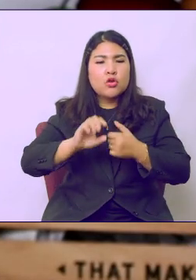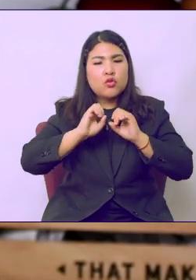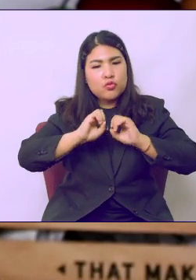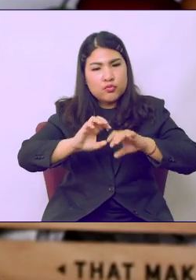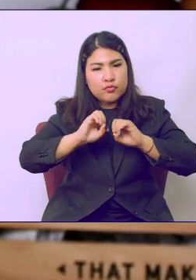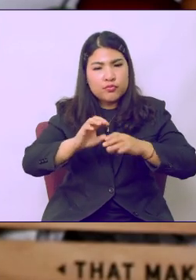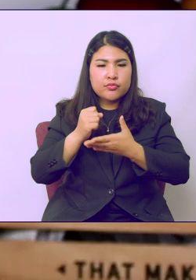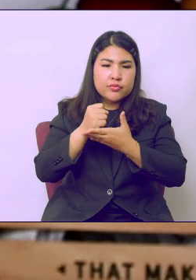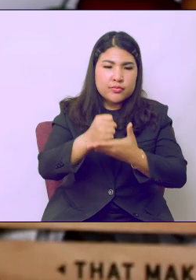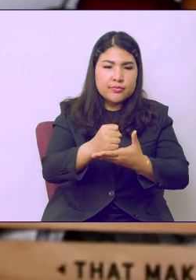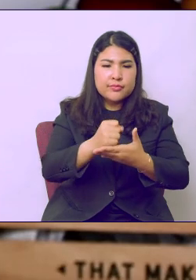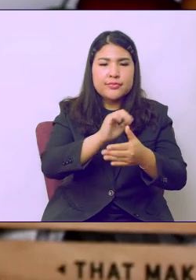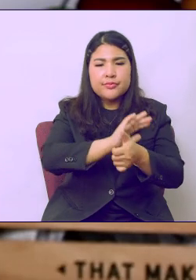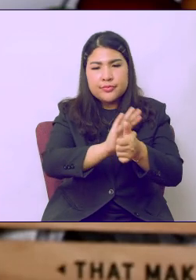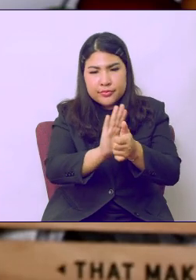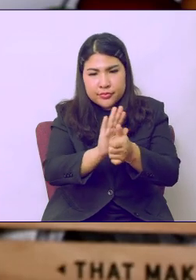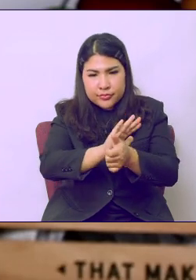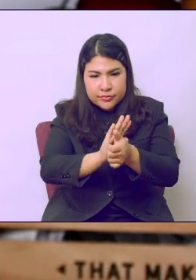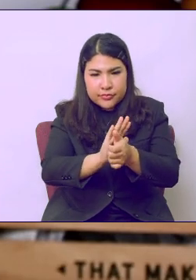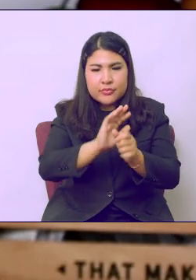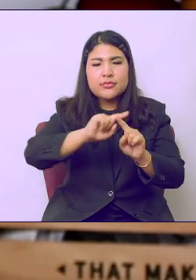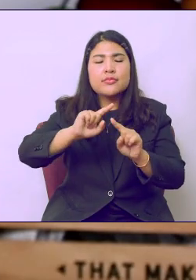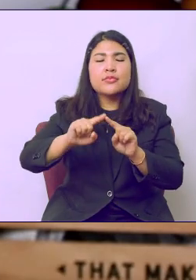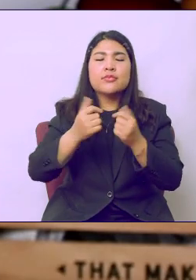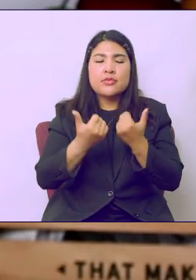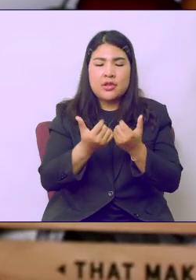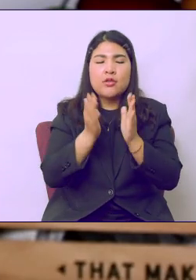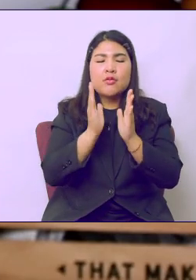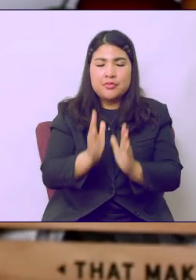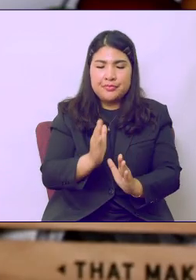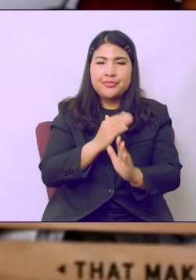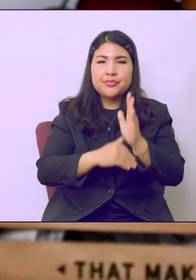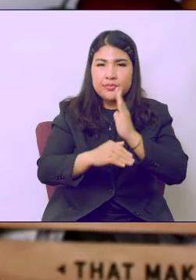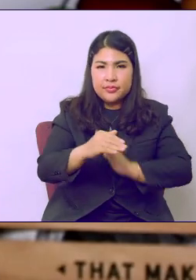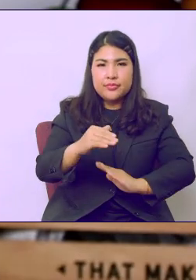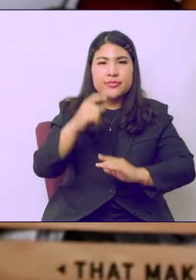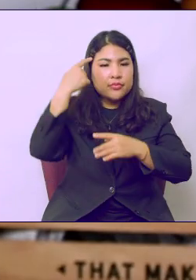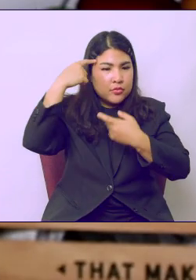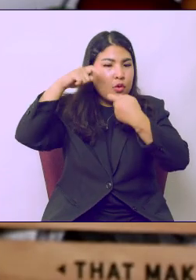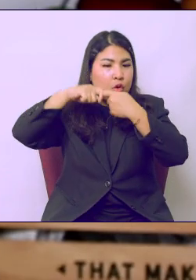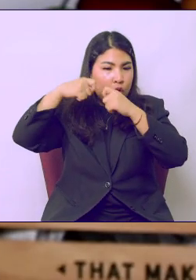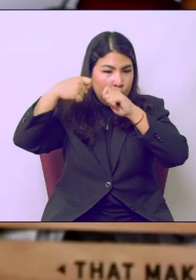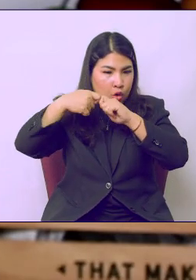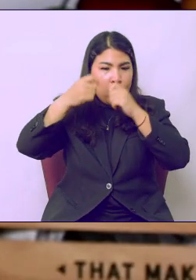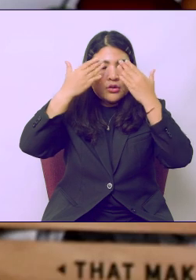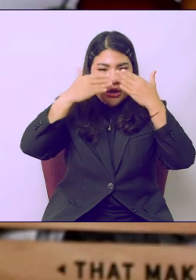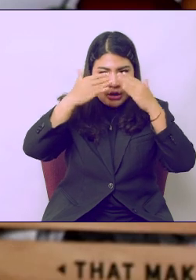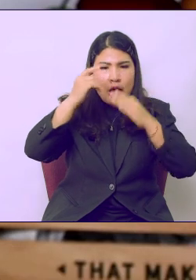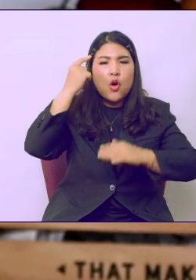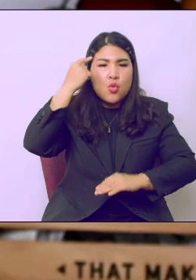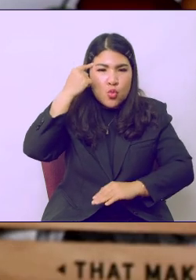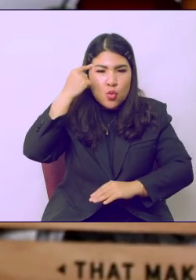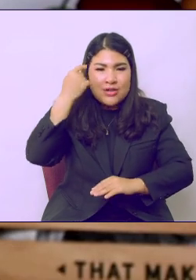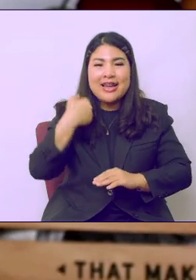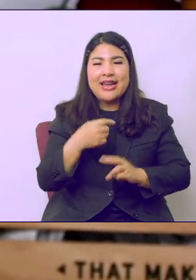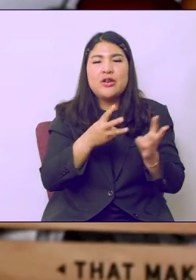เขาแทนเก็ดมั้ยครับแต่ทเด็กออทิสติกอ่ะผมจะควบคุมเขาได้หรือน้องบกพร่องทางสายตาเนี่ยเเรู้ว่าต้องทำยังไงนะครับเรา